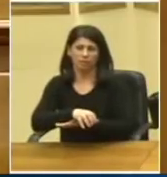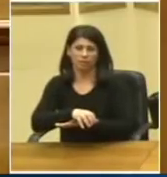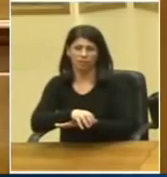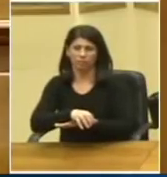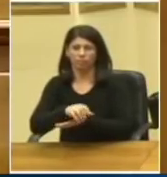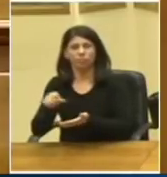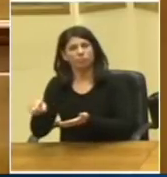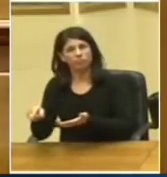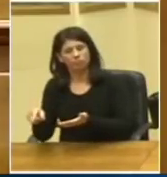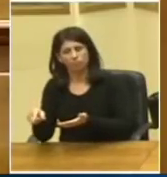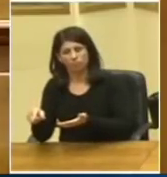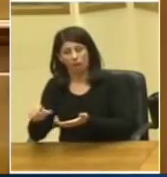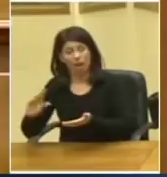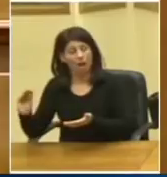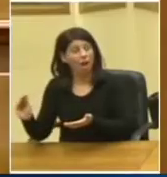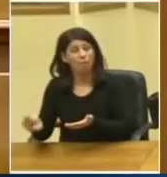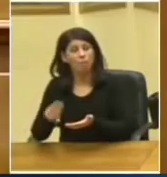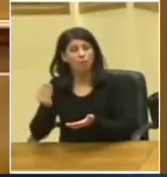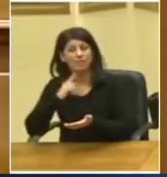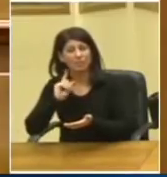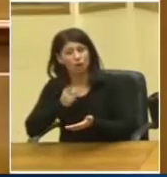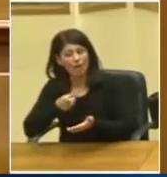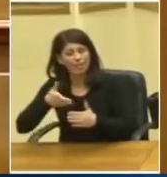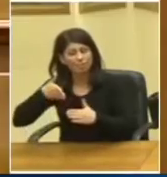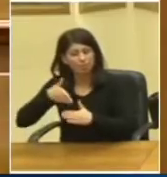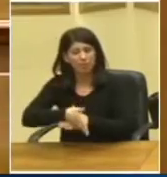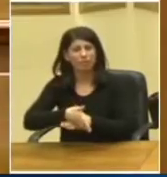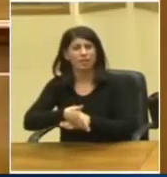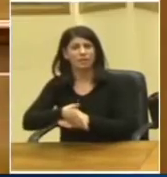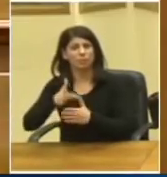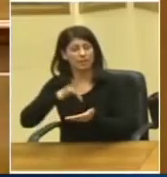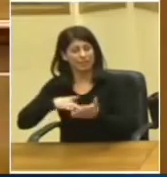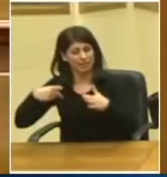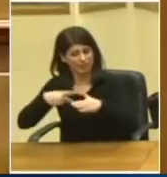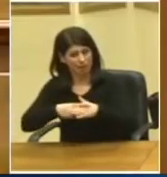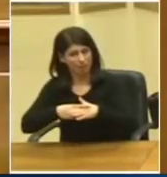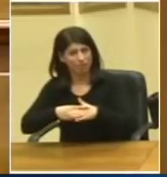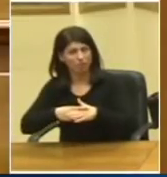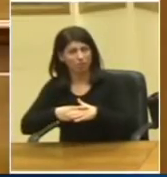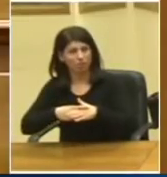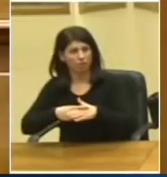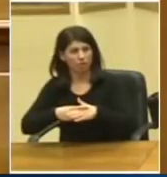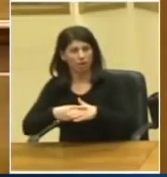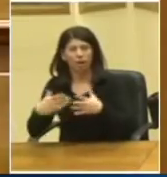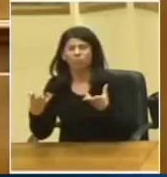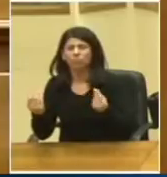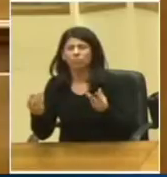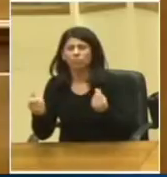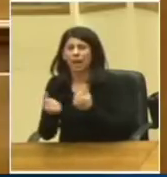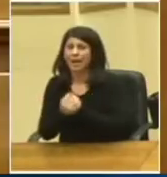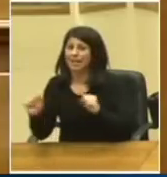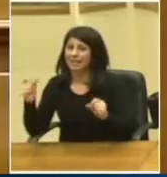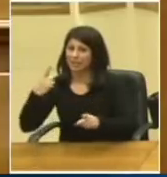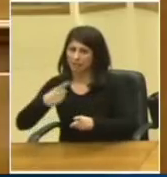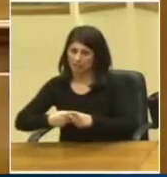χρήματος, από τις εντολές και τις παρεμβάσεις των κεντρικών τραπεζών, από δεκάδες ανεξάρτητες